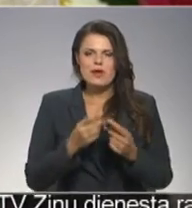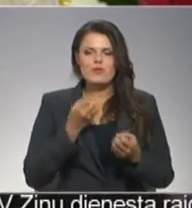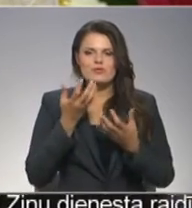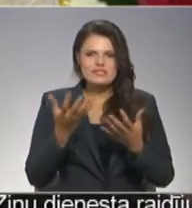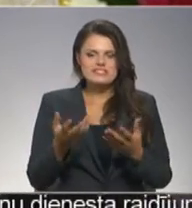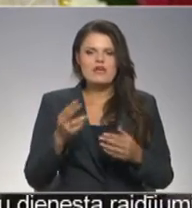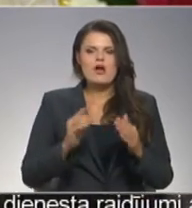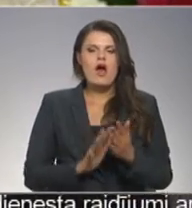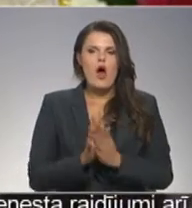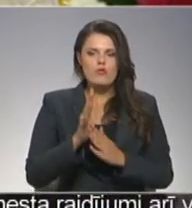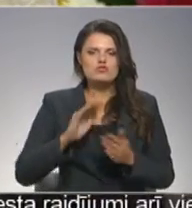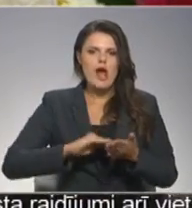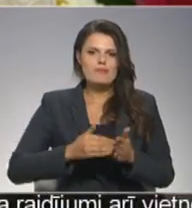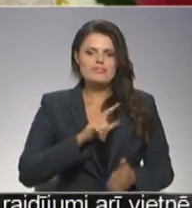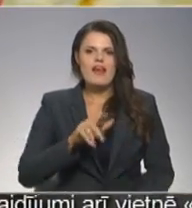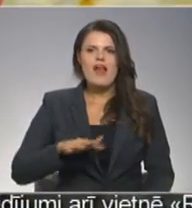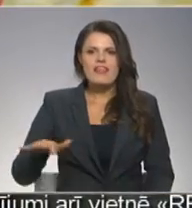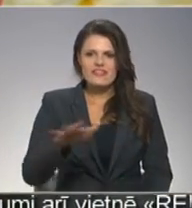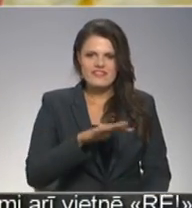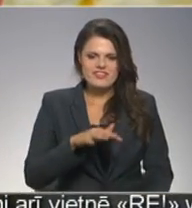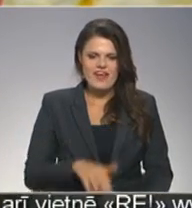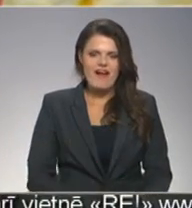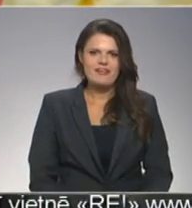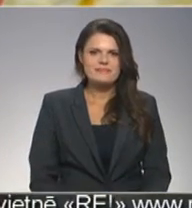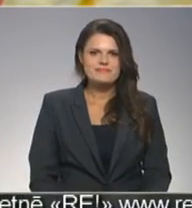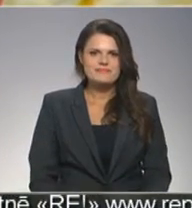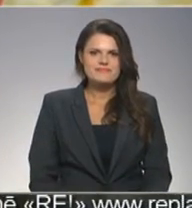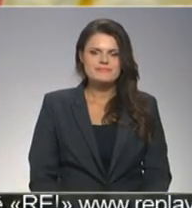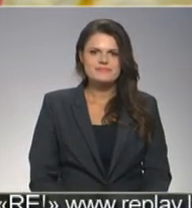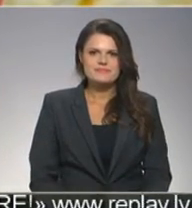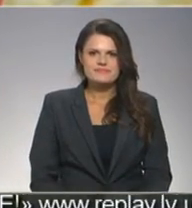ziedēšanai un augšanas apstākļiem Latvijā. Judita Čunka, Dainis Lācis, Latvijas televīzija.